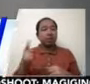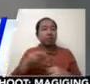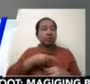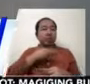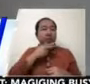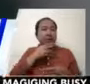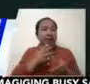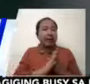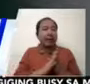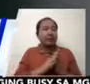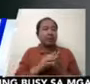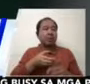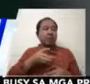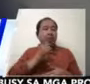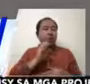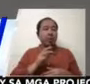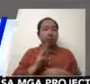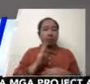to?